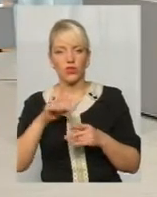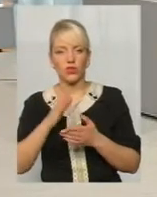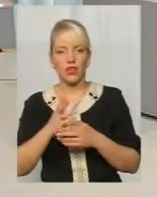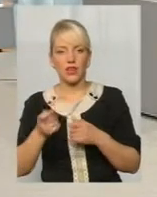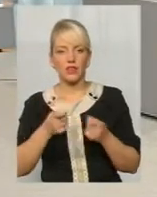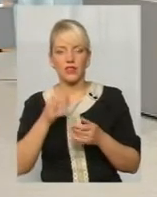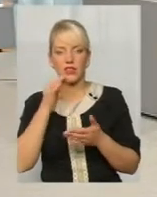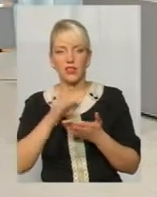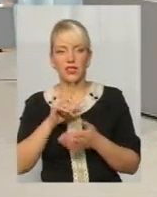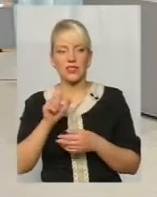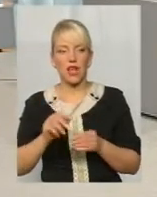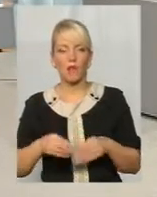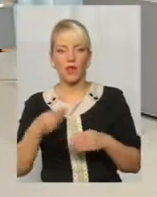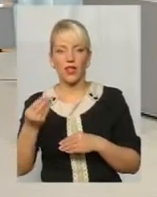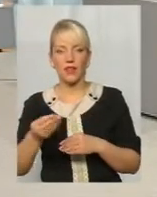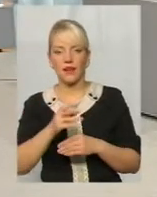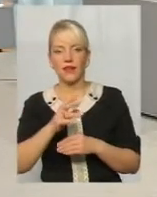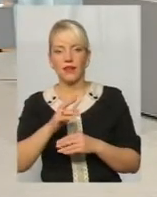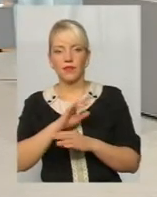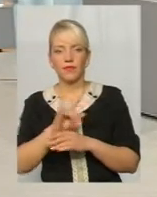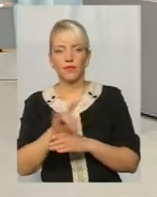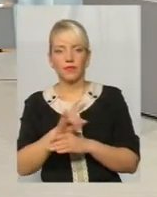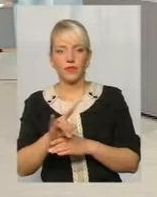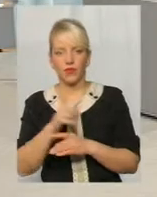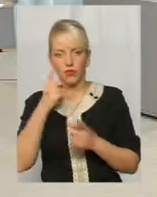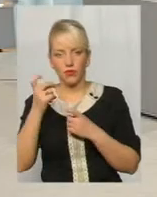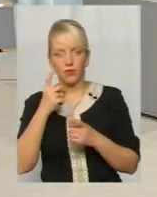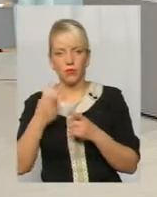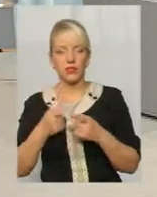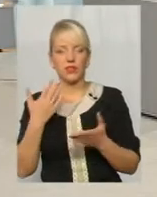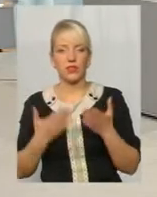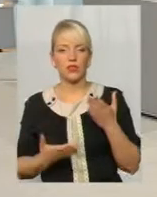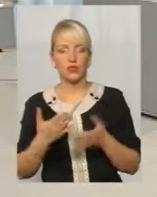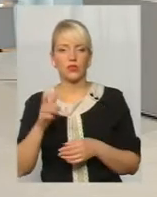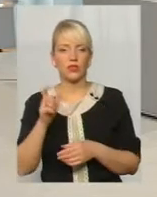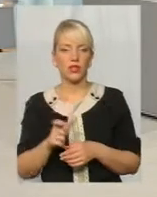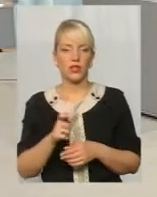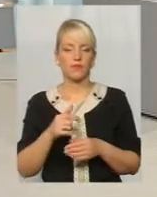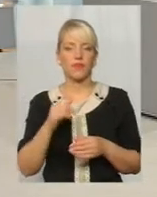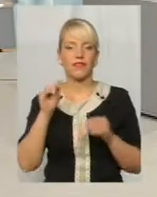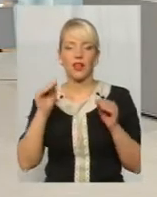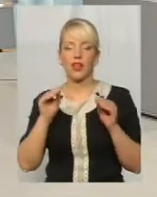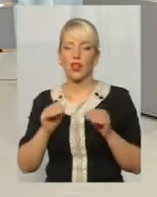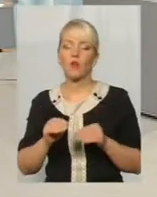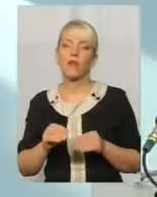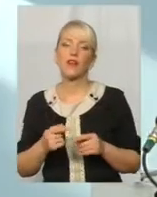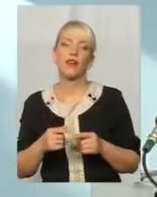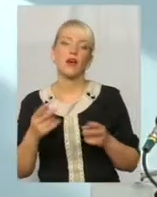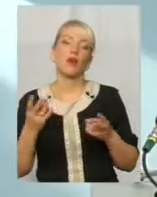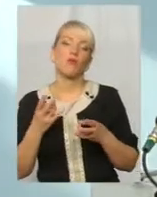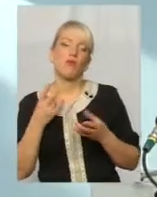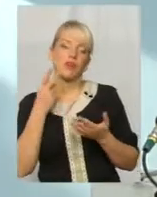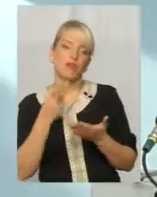за подання завідомо недостовірних відомостей. Тобто людина, як суб'єкт декларування, має